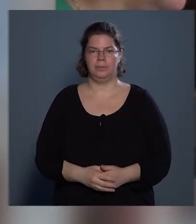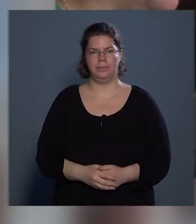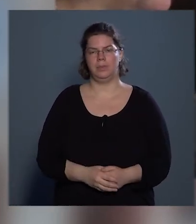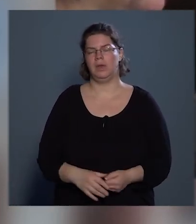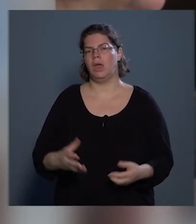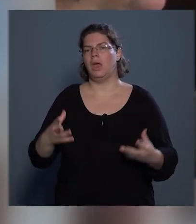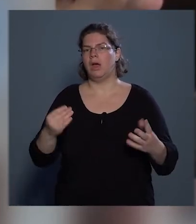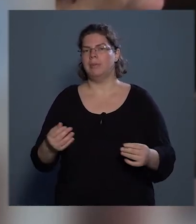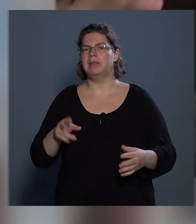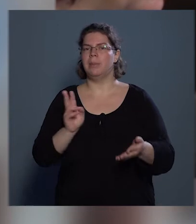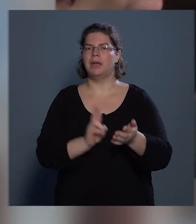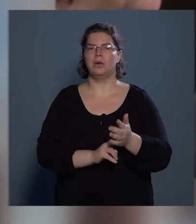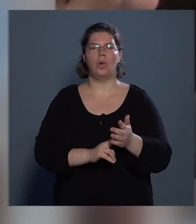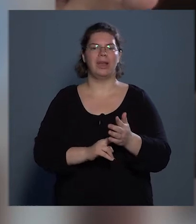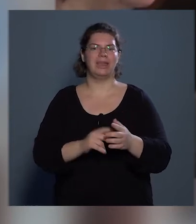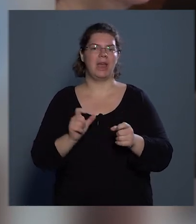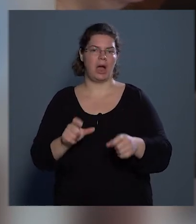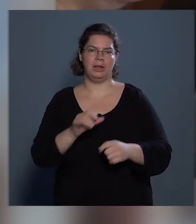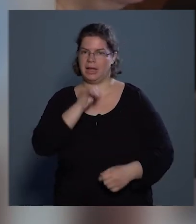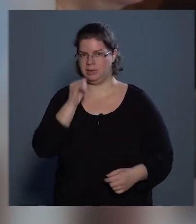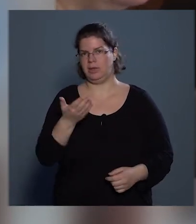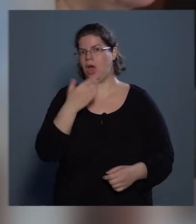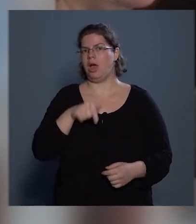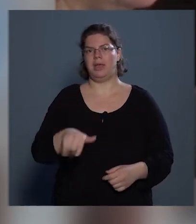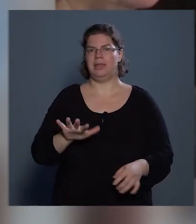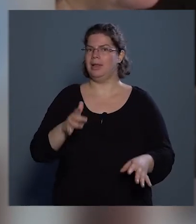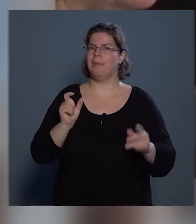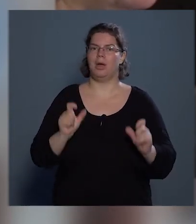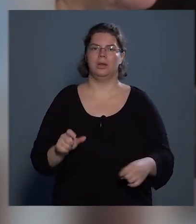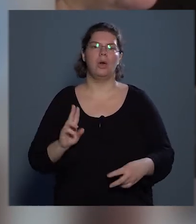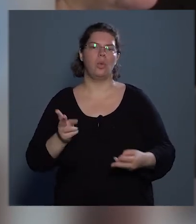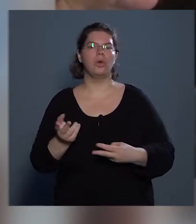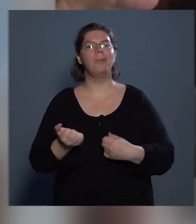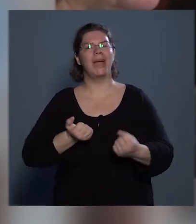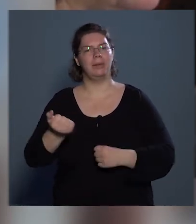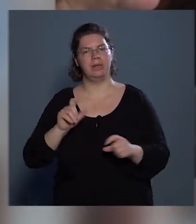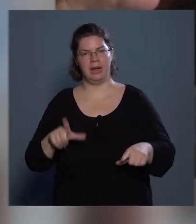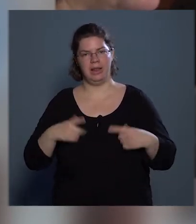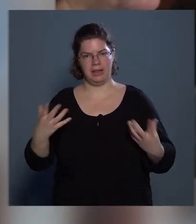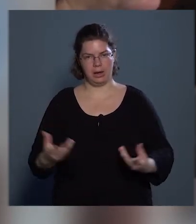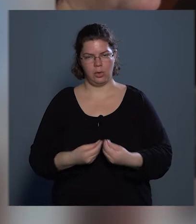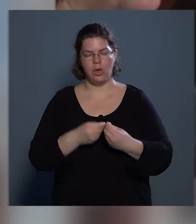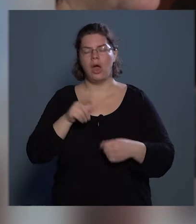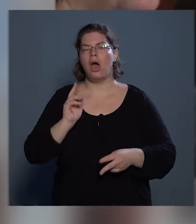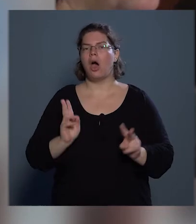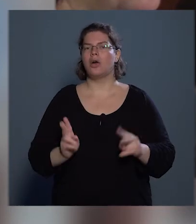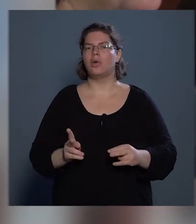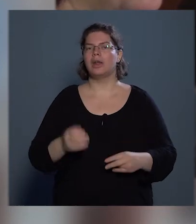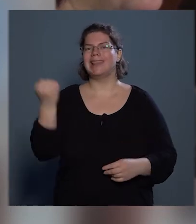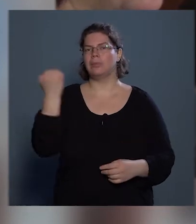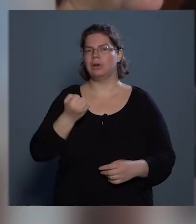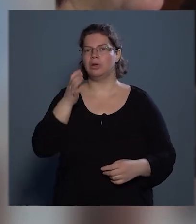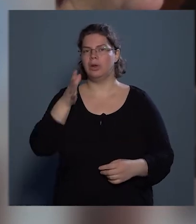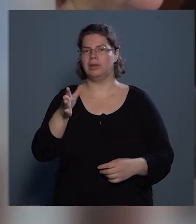Amennyiben jogi akadálya nincs, tehát ez nem akadálya annak, hogy megállapodás létrejön, akkor a demokratikus koalíció képviselői